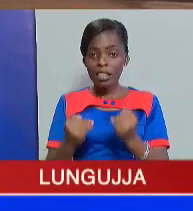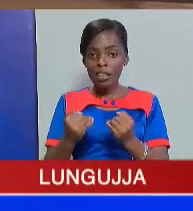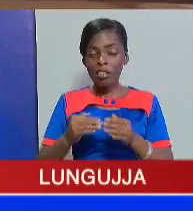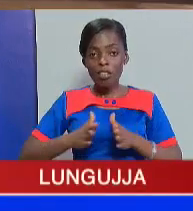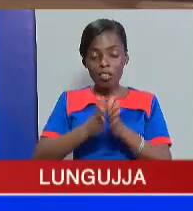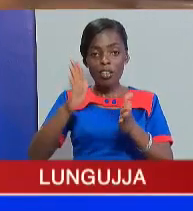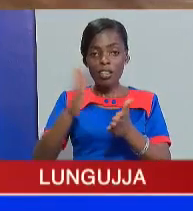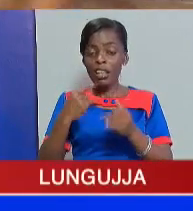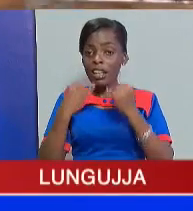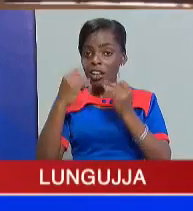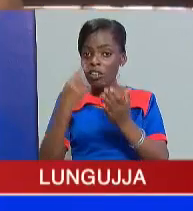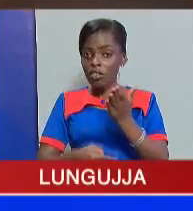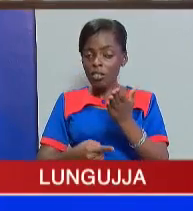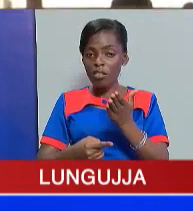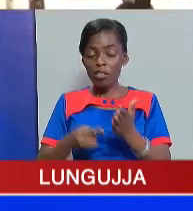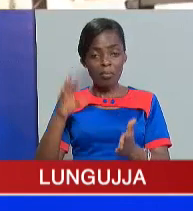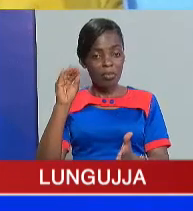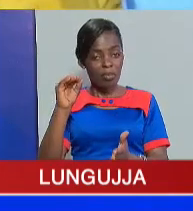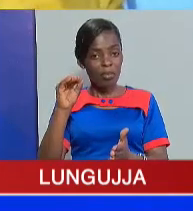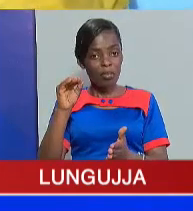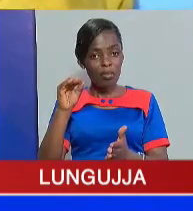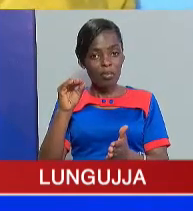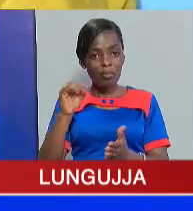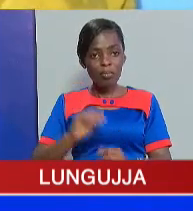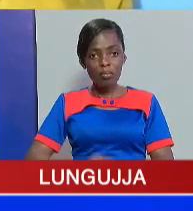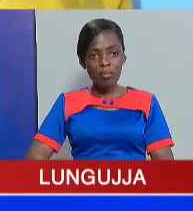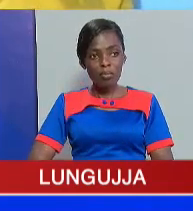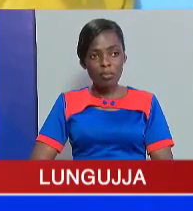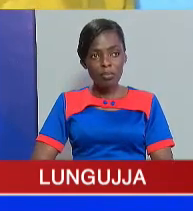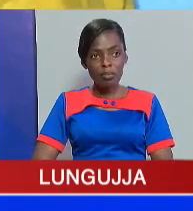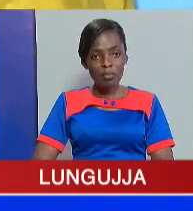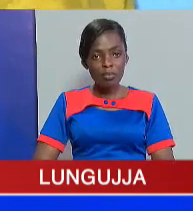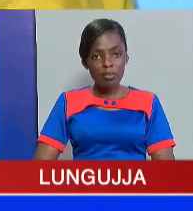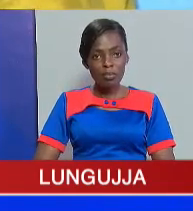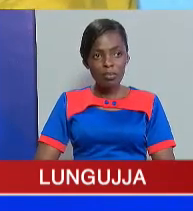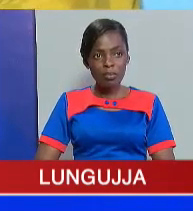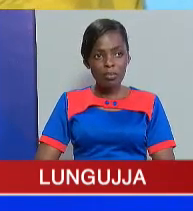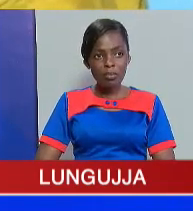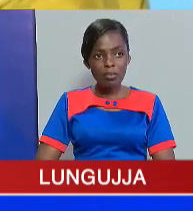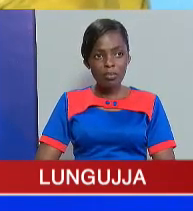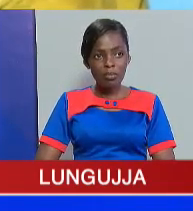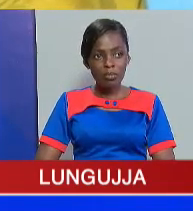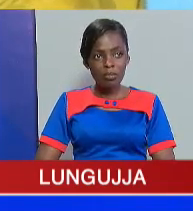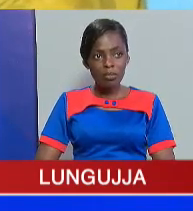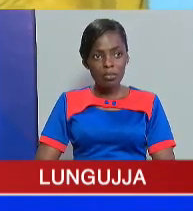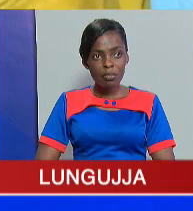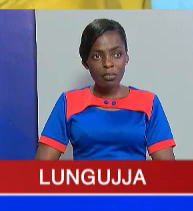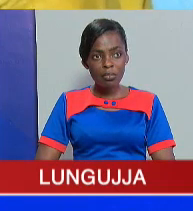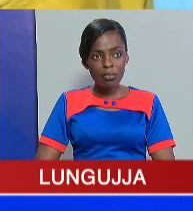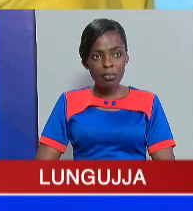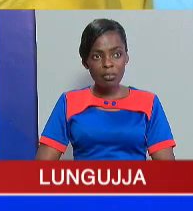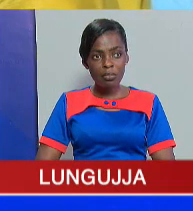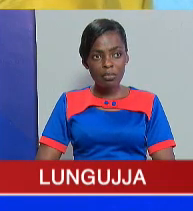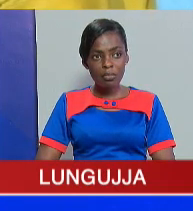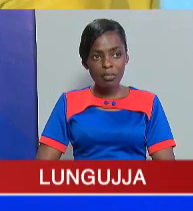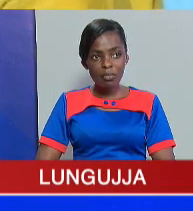NB alukubye naye yangamba gwe olwofiirwa messaging ezijjanga okube ensiime mu byensize naba ebyamagero Mukama byonna byokola